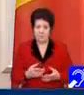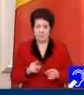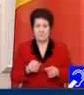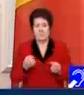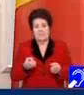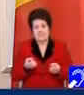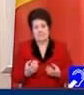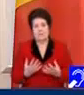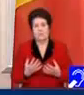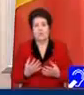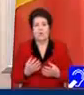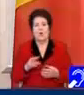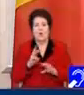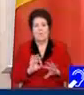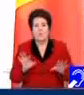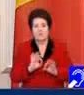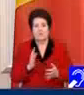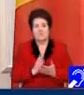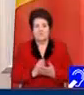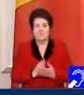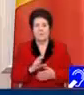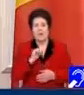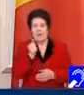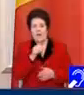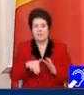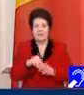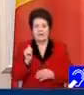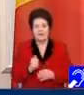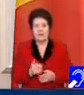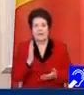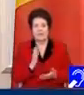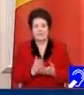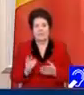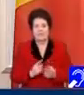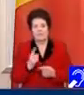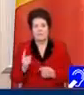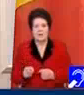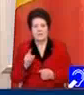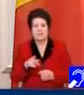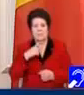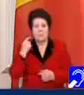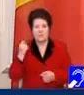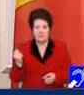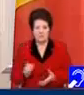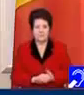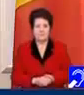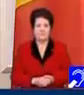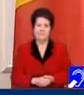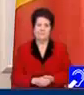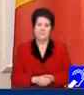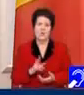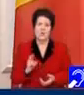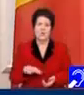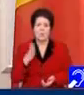că este un an electoral. Ne vom ține departe de polemicile și disputele politice,